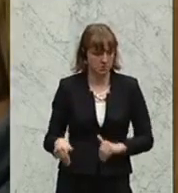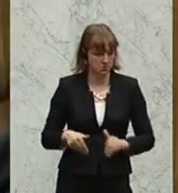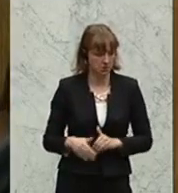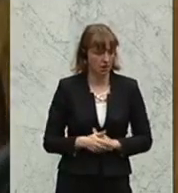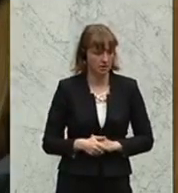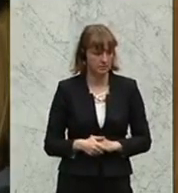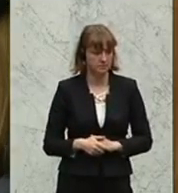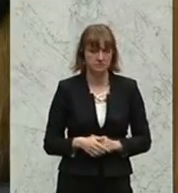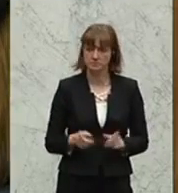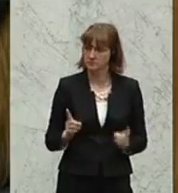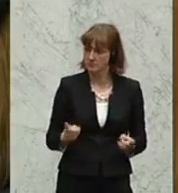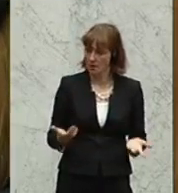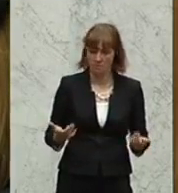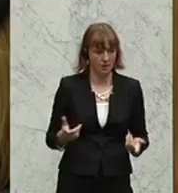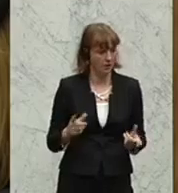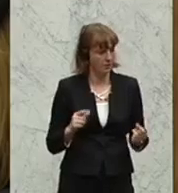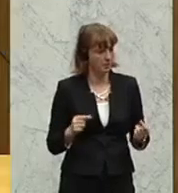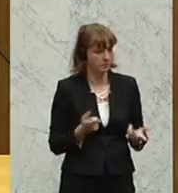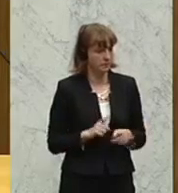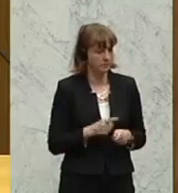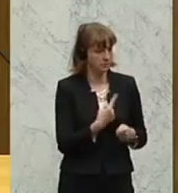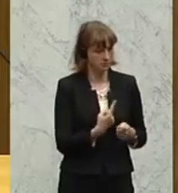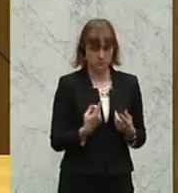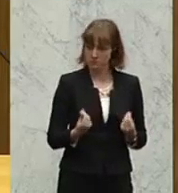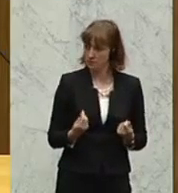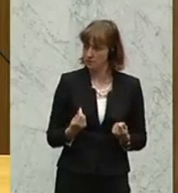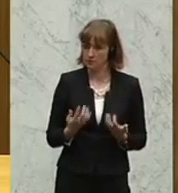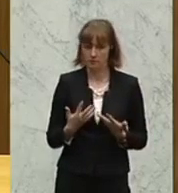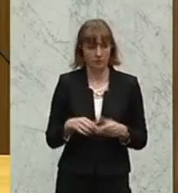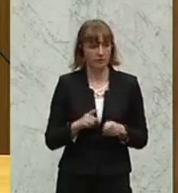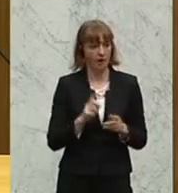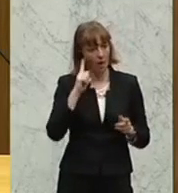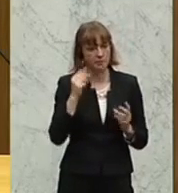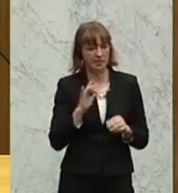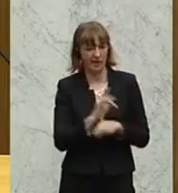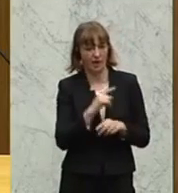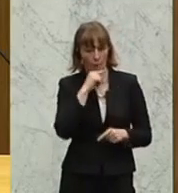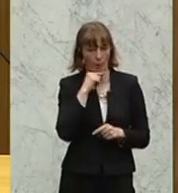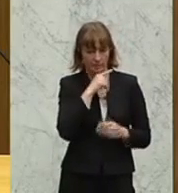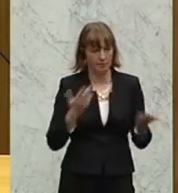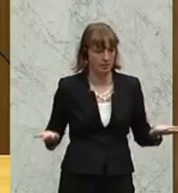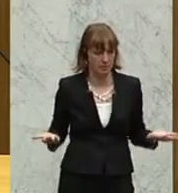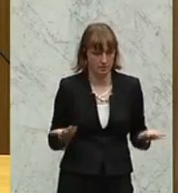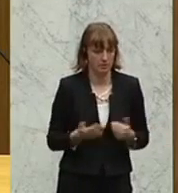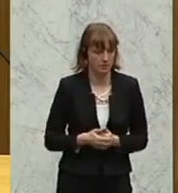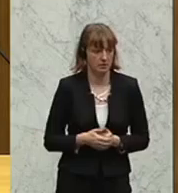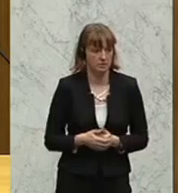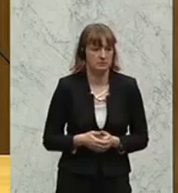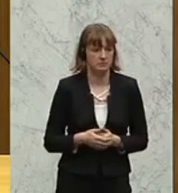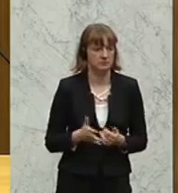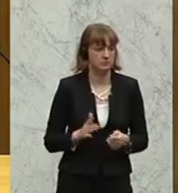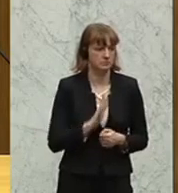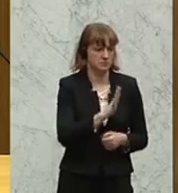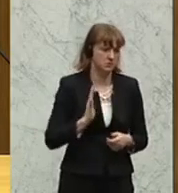Herr Wirtschaftsminister. Und für die Steuerreform und diese ganzen Veränderungen, die Sie